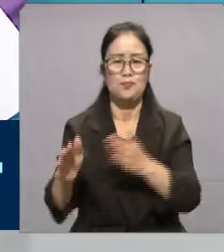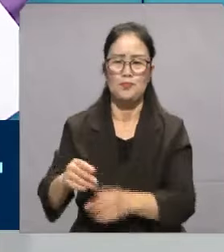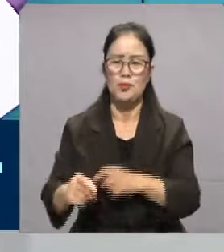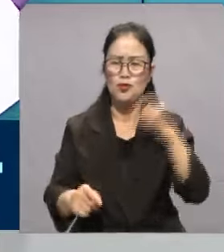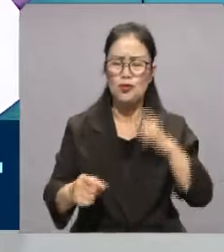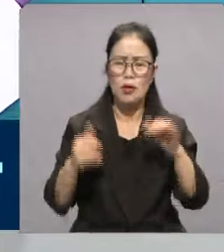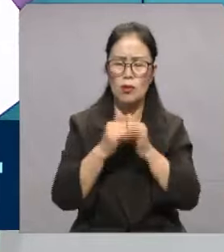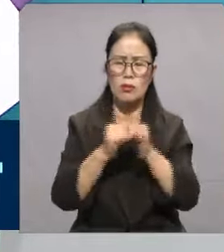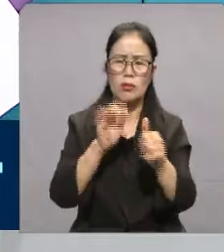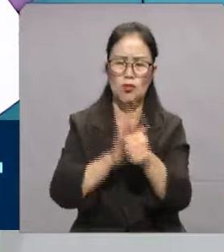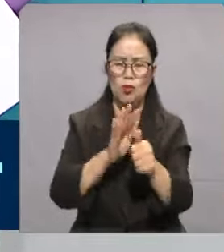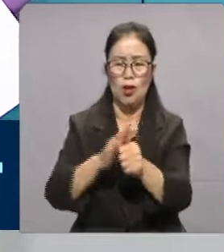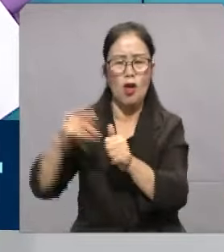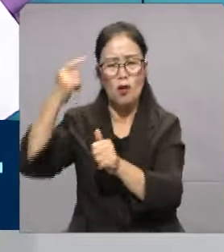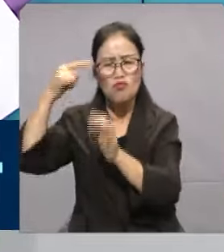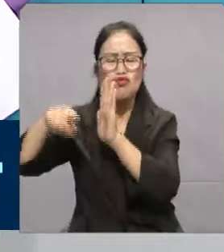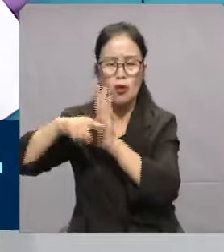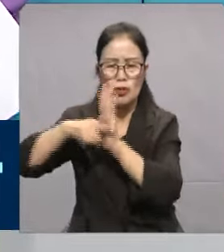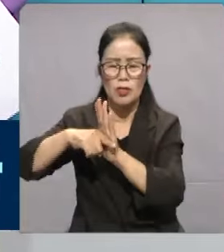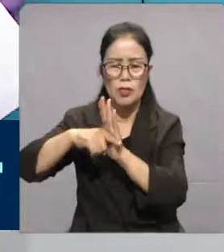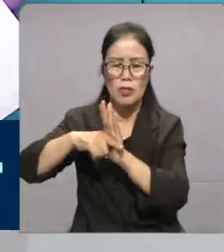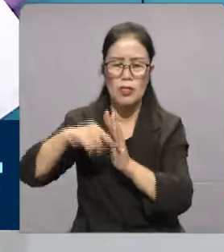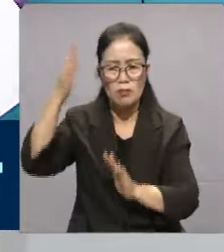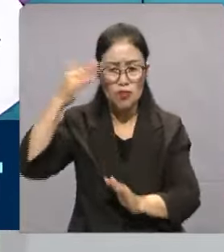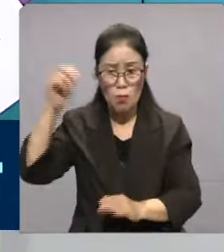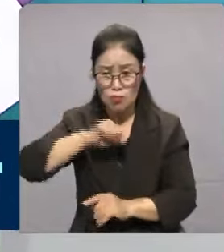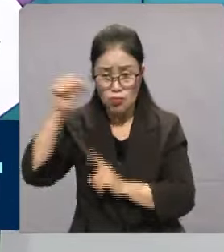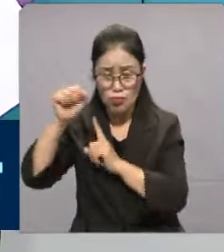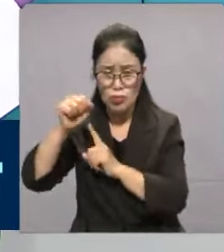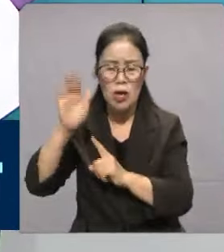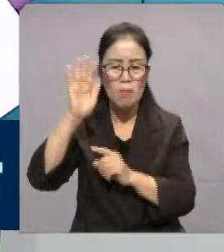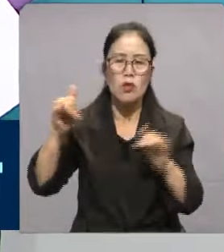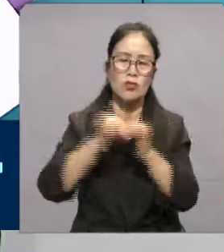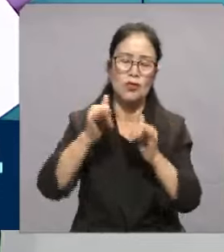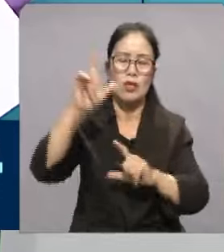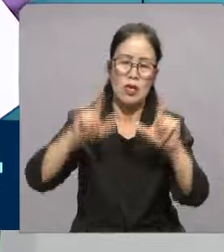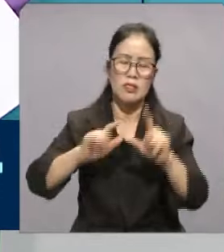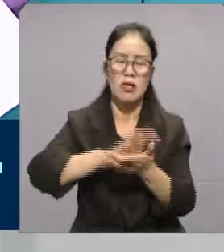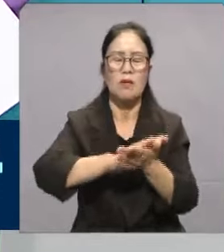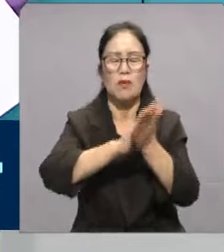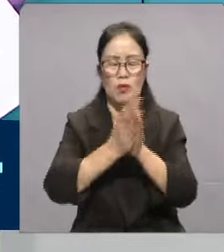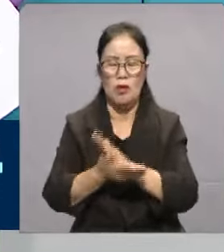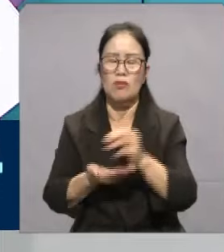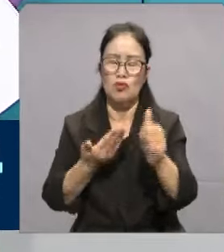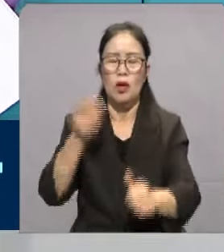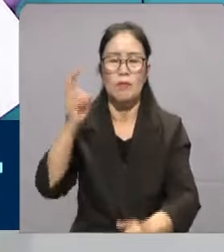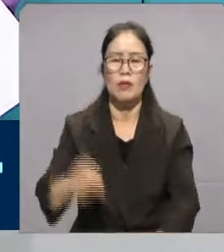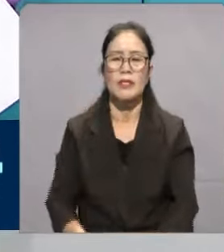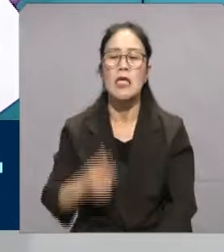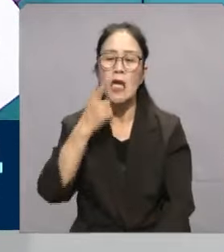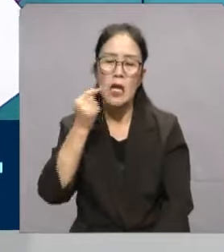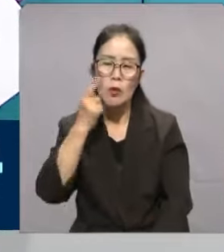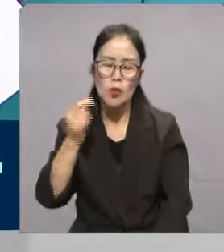우크라이나 전 지원에 부정적인 트럼프 미국 대통령 당선인은 앞으로 전쟁 양상에 상당한 변화를 줄 것으로 보입니다.